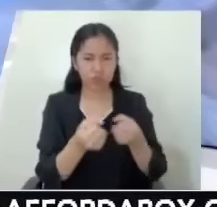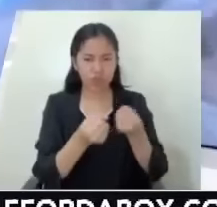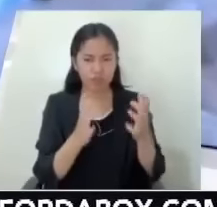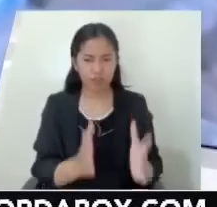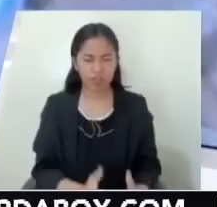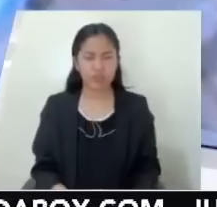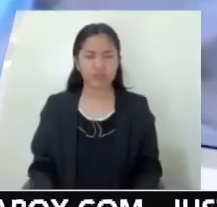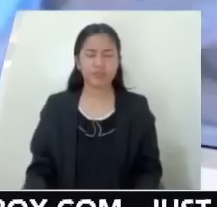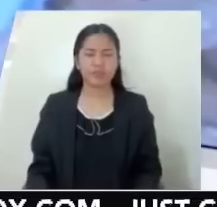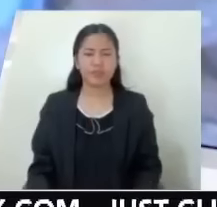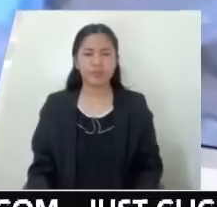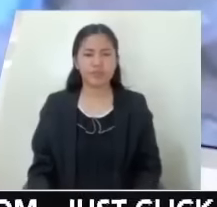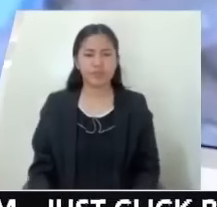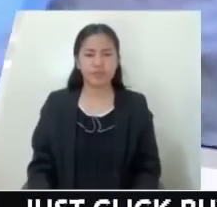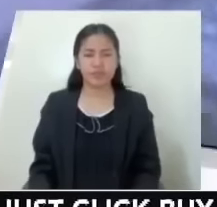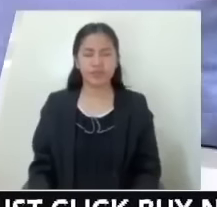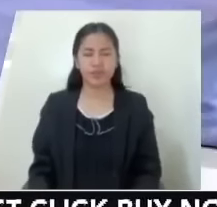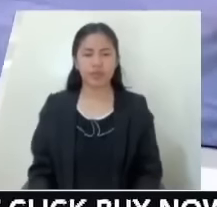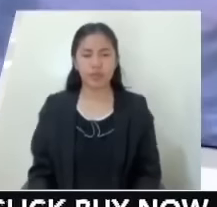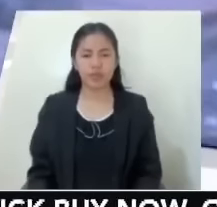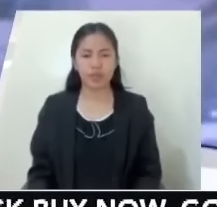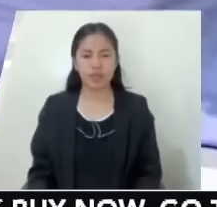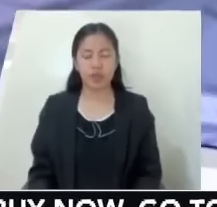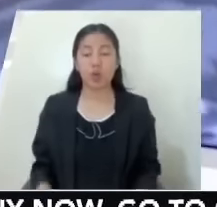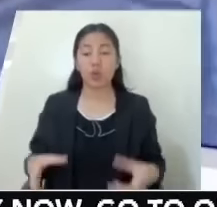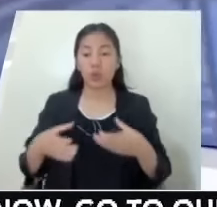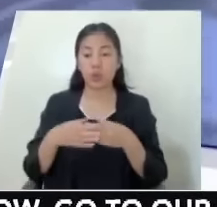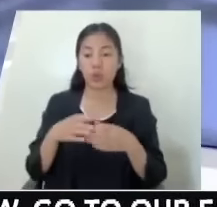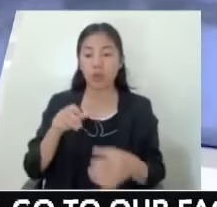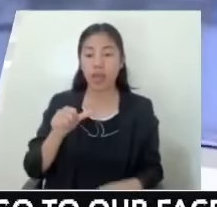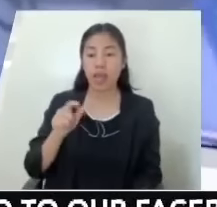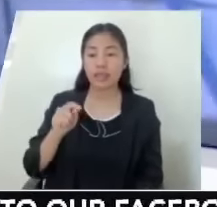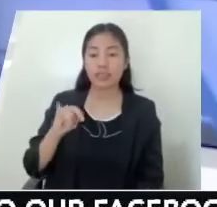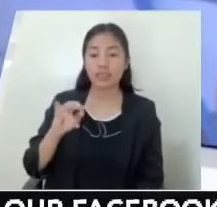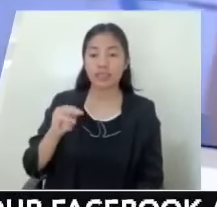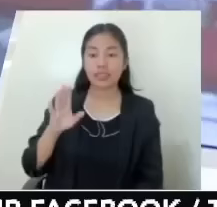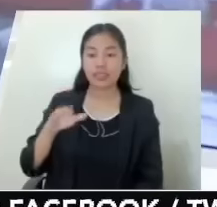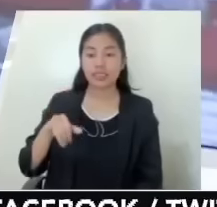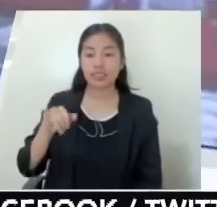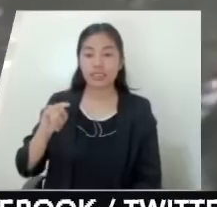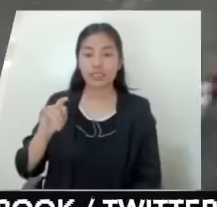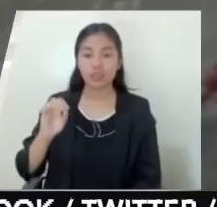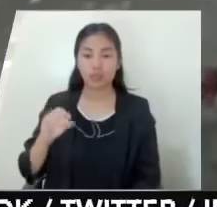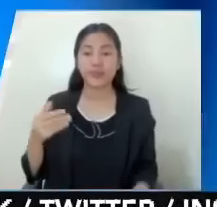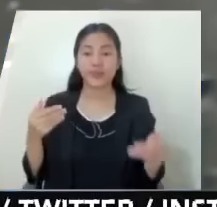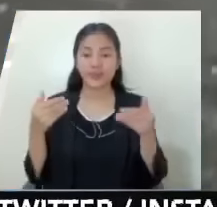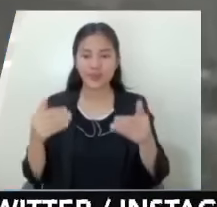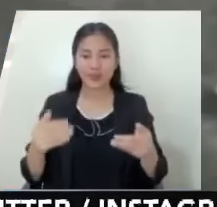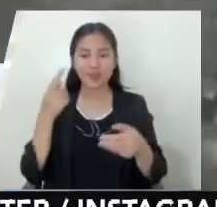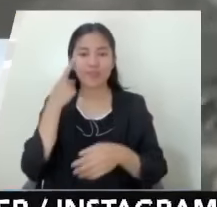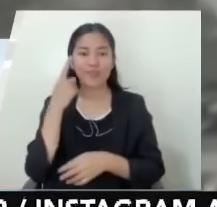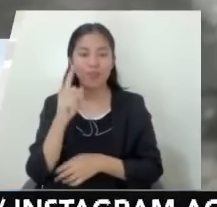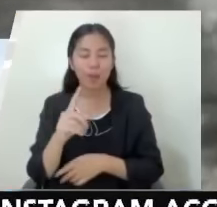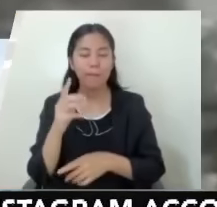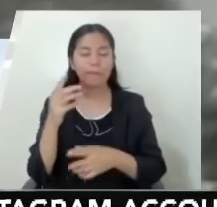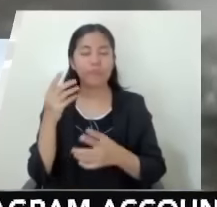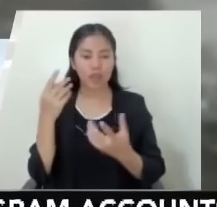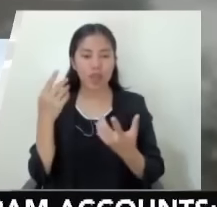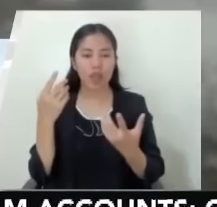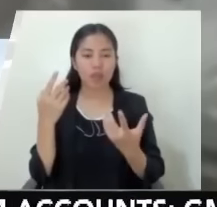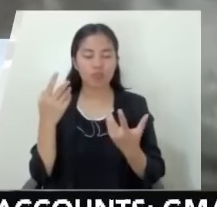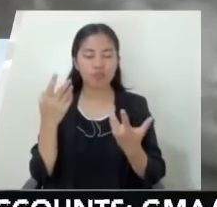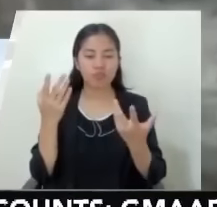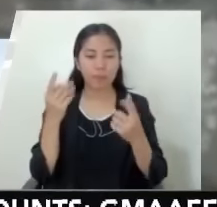Naglayag na ang grupong atin ito para sa kanilang civilian mission sa Panatag Shoal. Nasa 100 bangkang bumiyahay mula sa Masinloc,